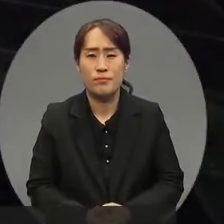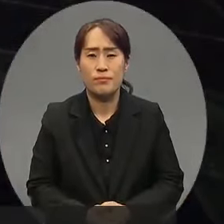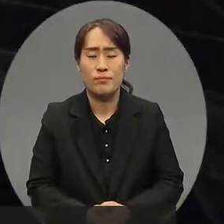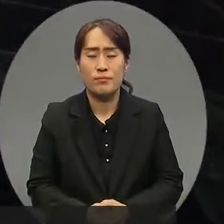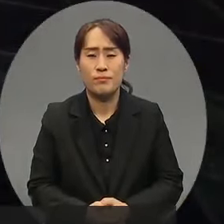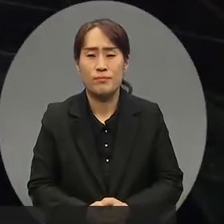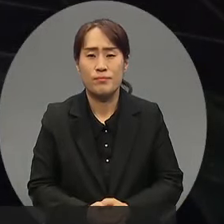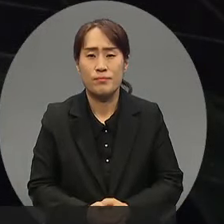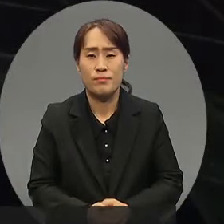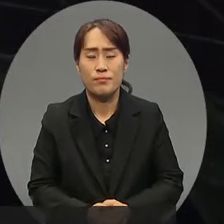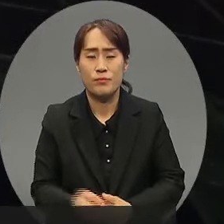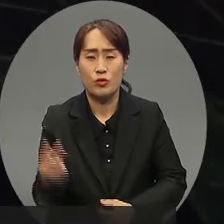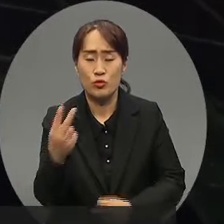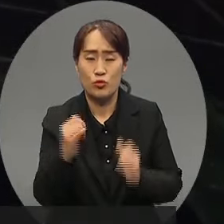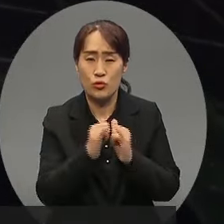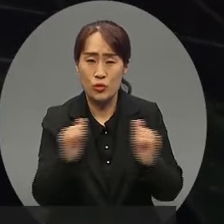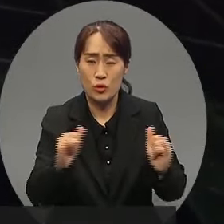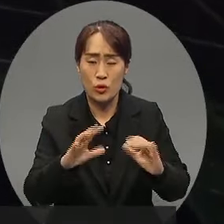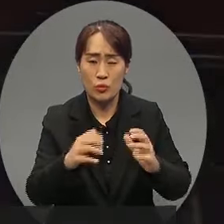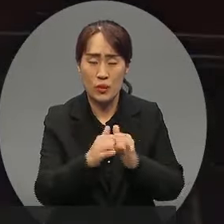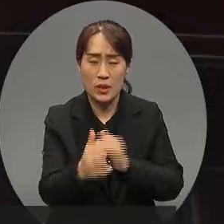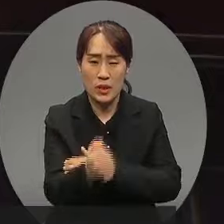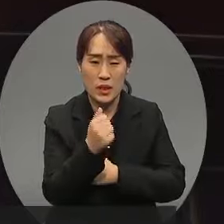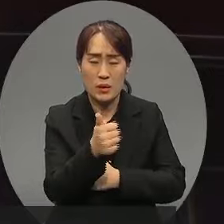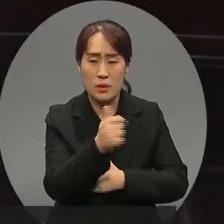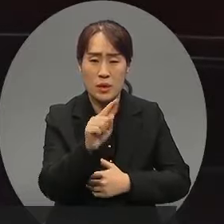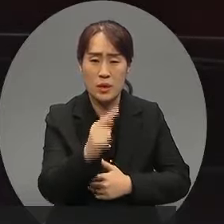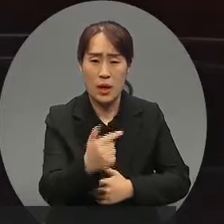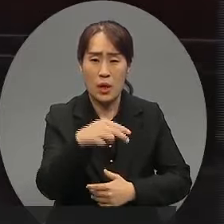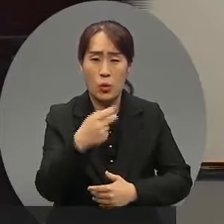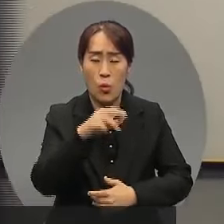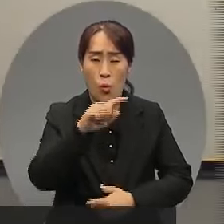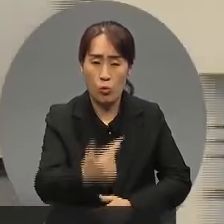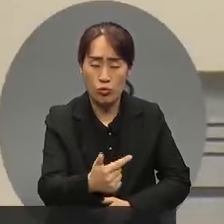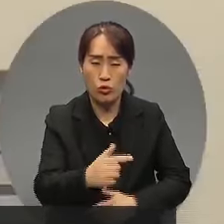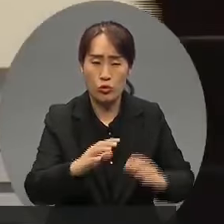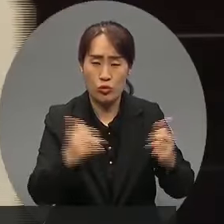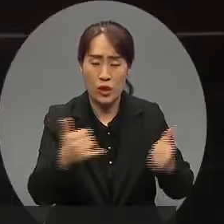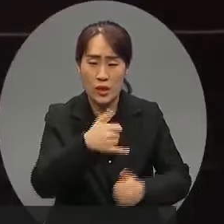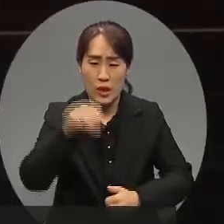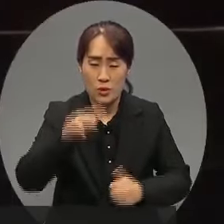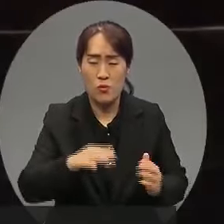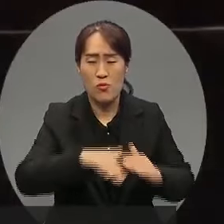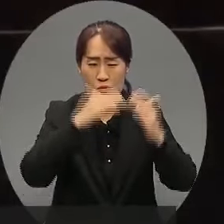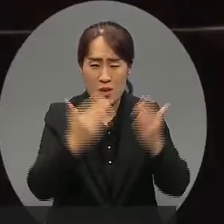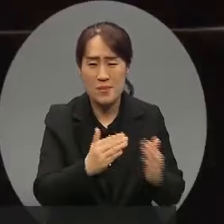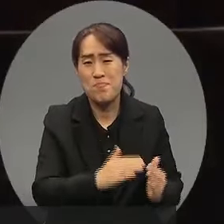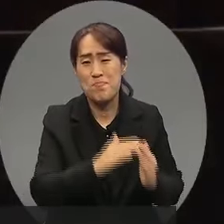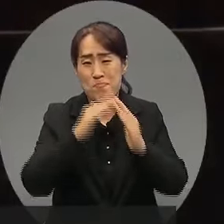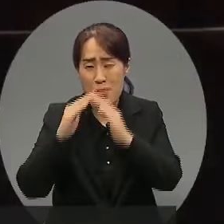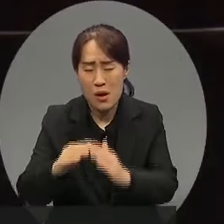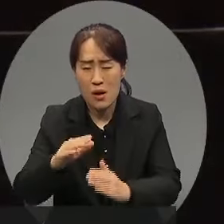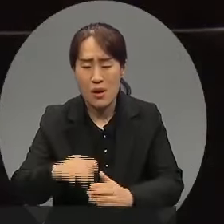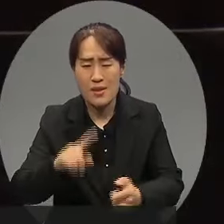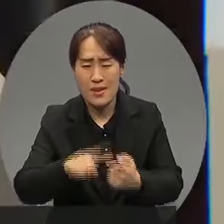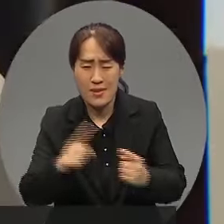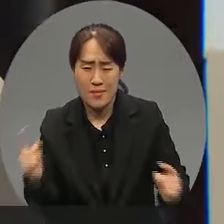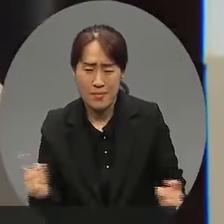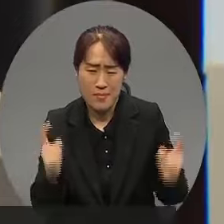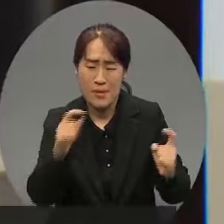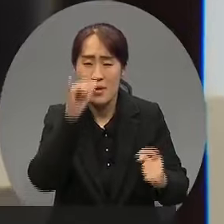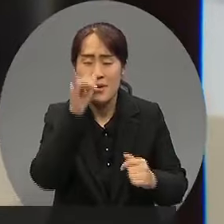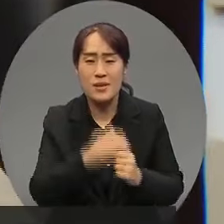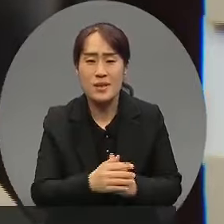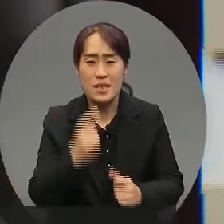기자입니다 두 후보는 국민의 임 한동훈 비대위원장의 국회 세종시 완전 이전을 두고 먼저 맞붙었습니다